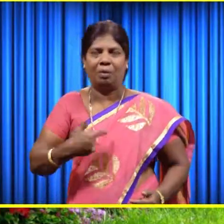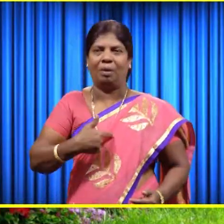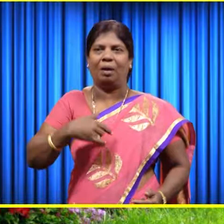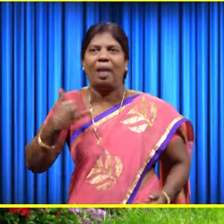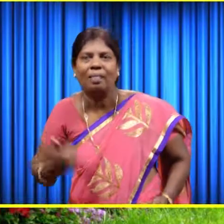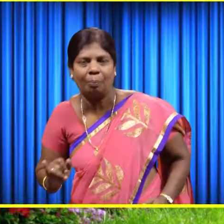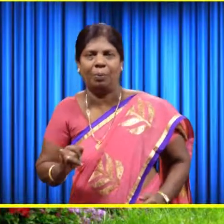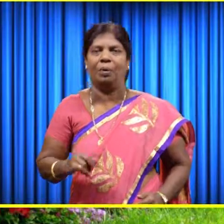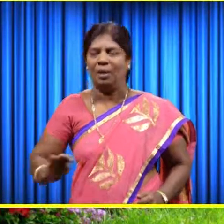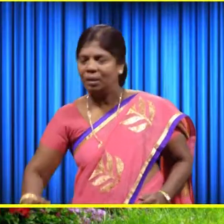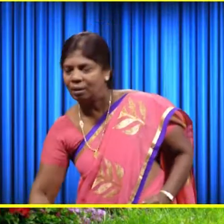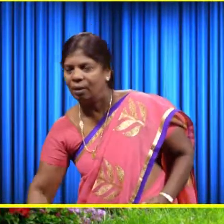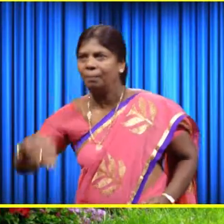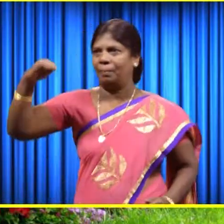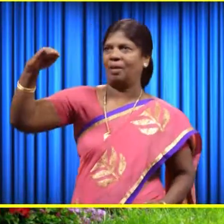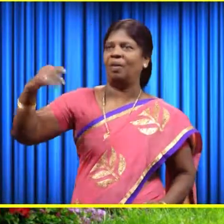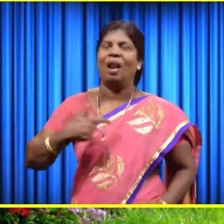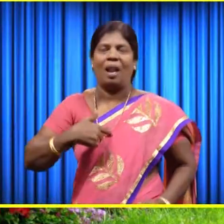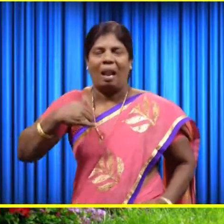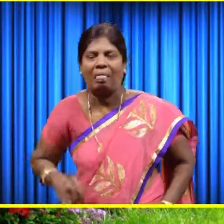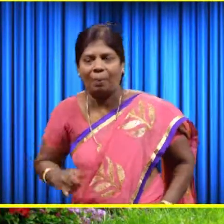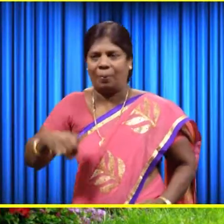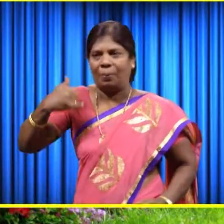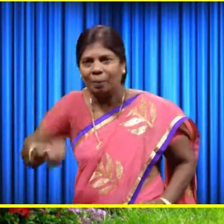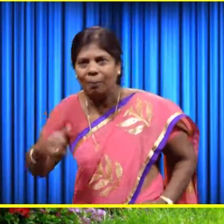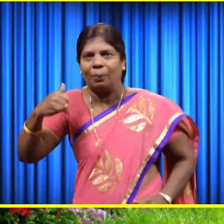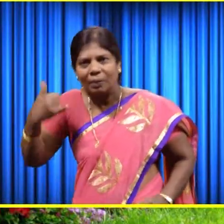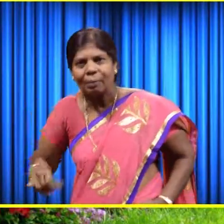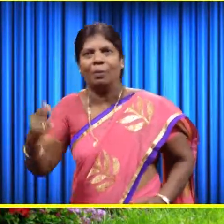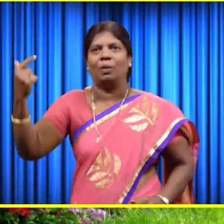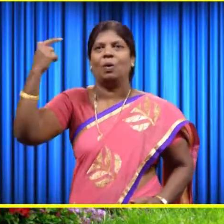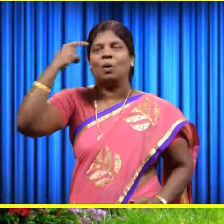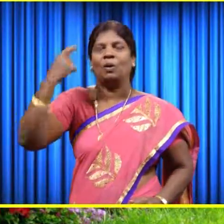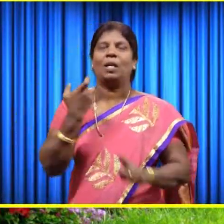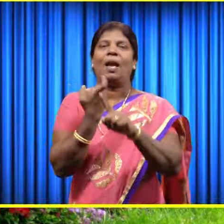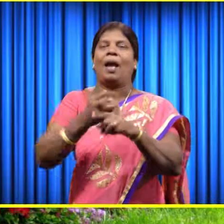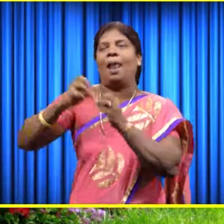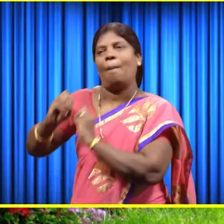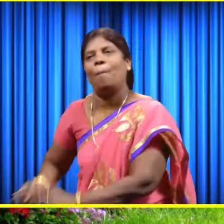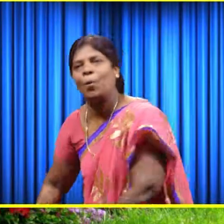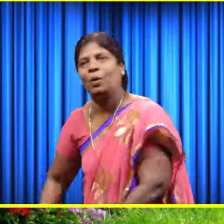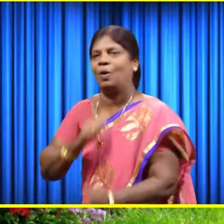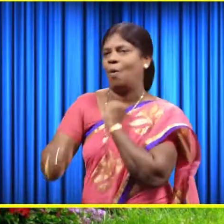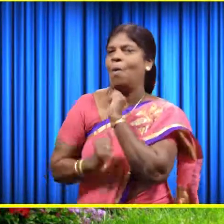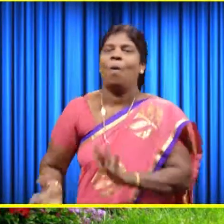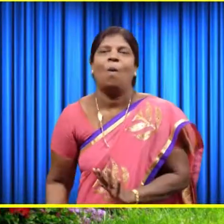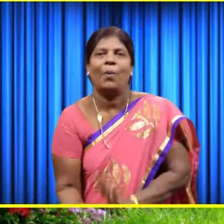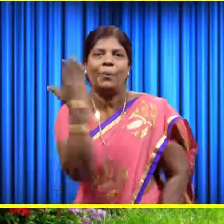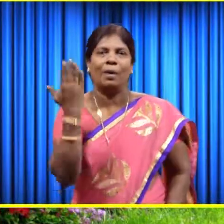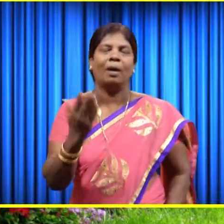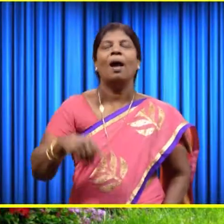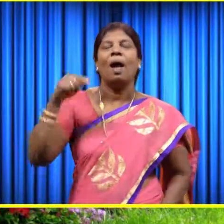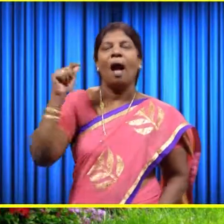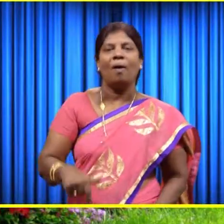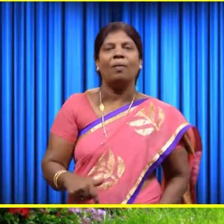குத்தப்பட்டவர்களாக சிறியோர் முதல் பெரியோர் வரைக்கும் எல்லாரும் கற்களை அங்கே போட்டுவிட்டு ஓடிவிட்டார்கள். ஒருவேளை